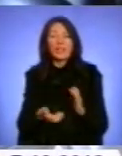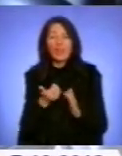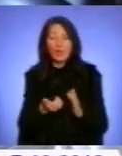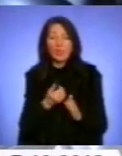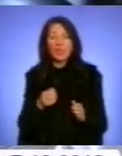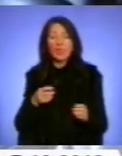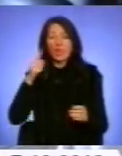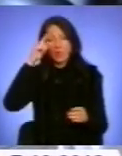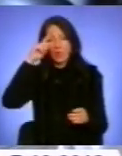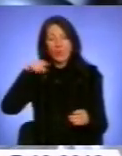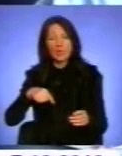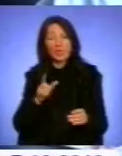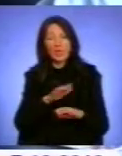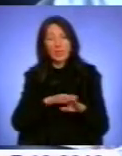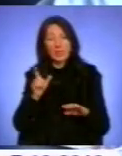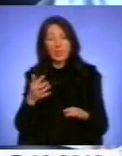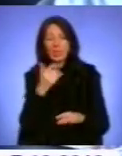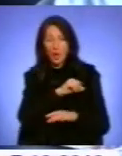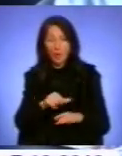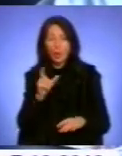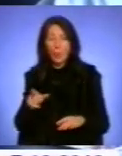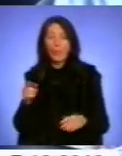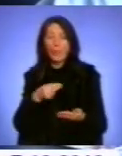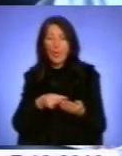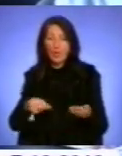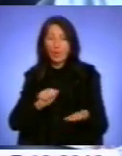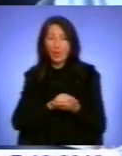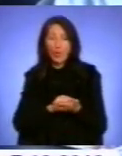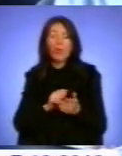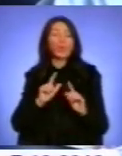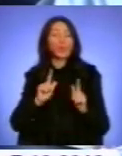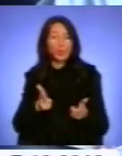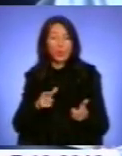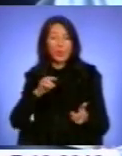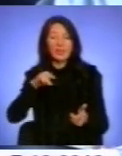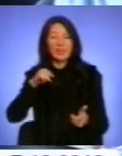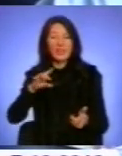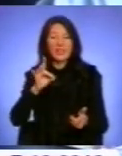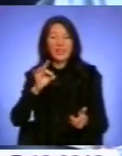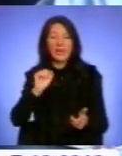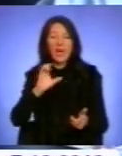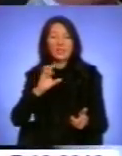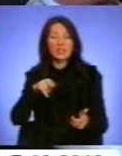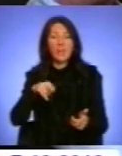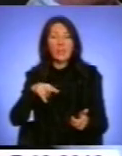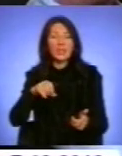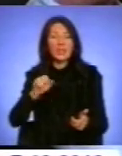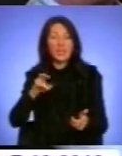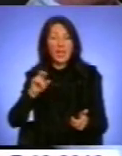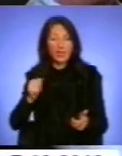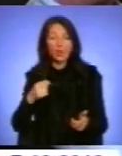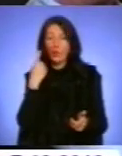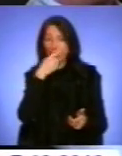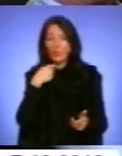обізнаності населення. За кордоном громадяни підписують документ про згоду на трансплантацію власних органів після смерті. І